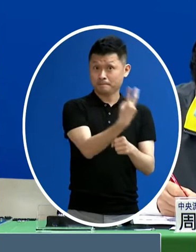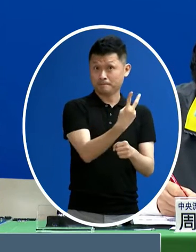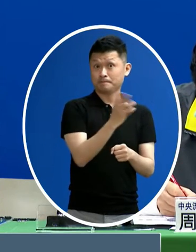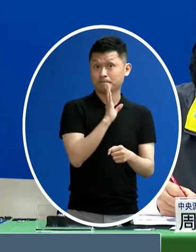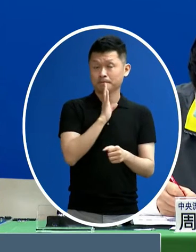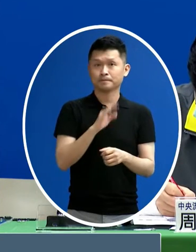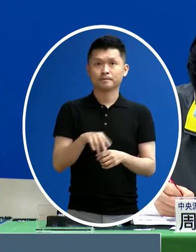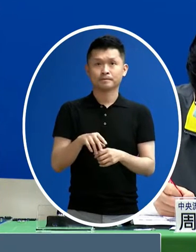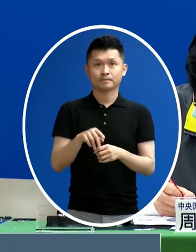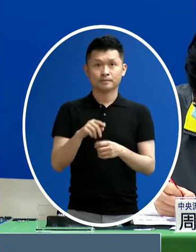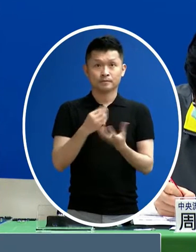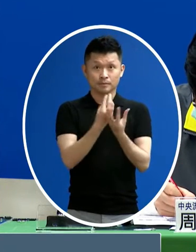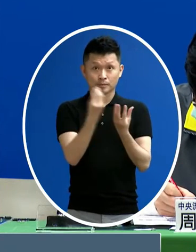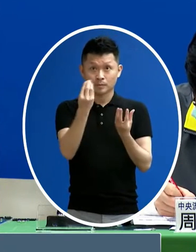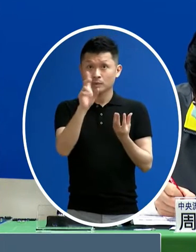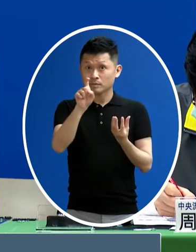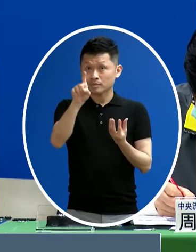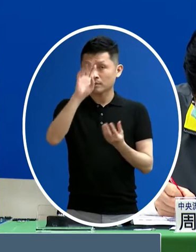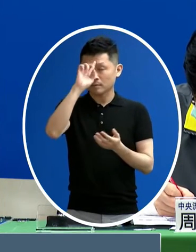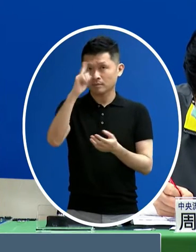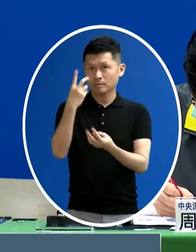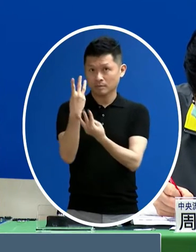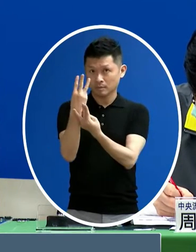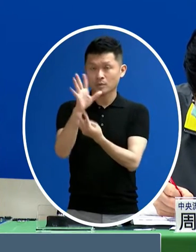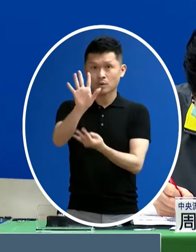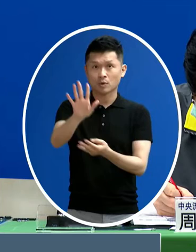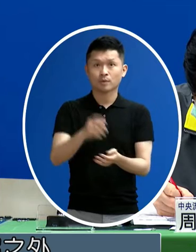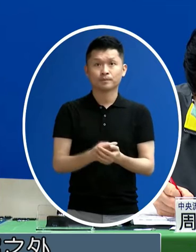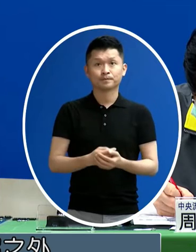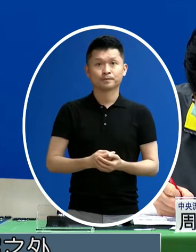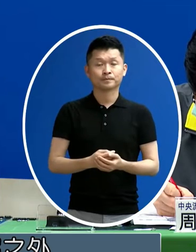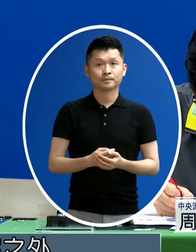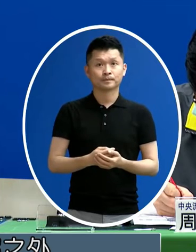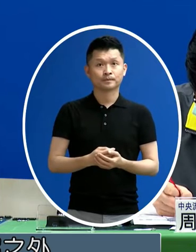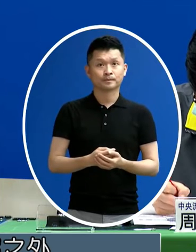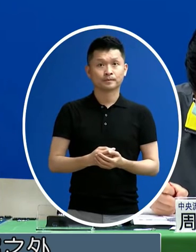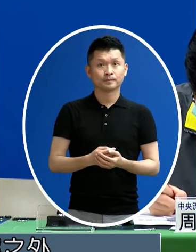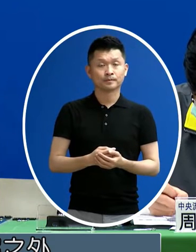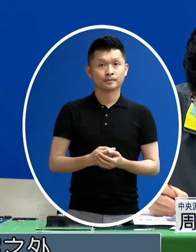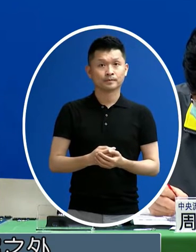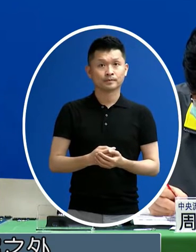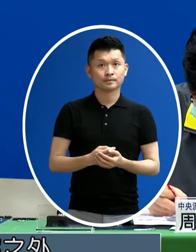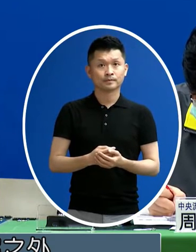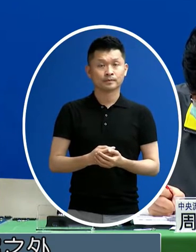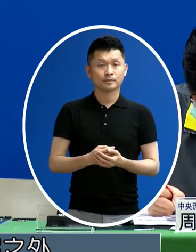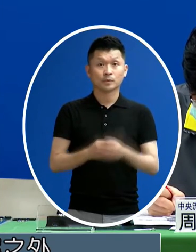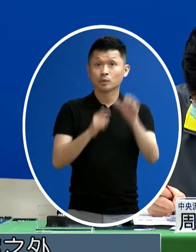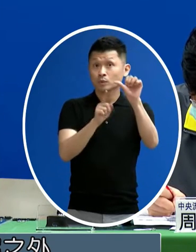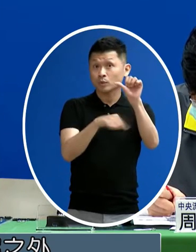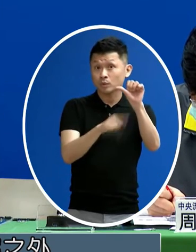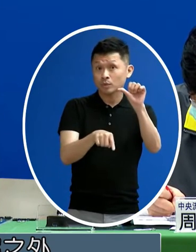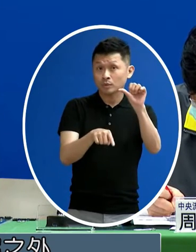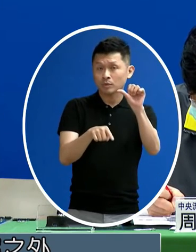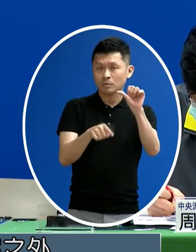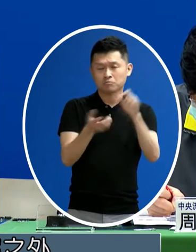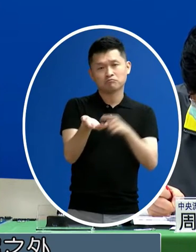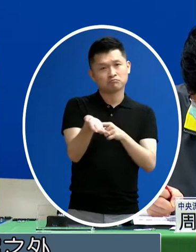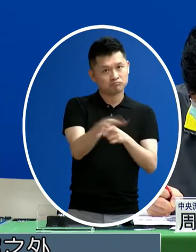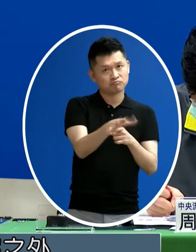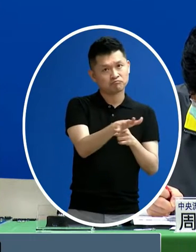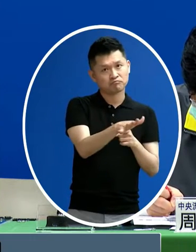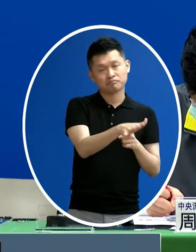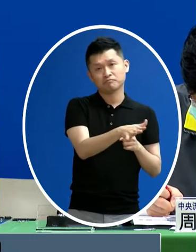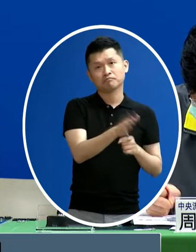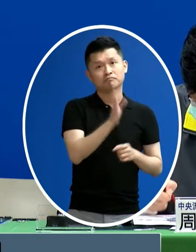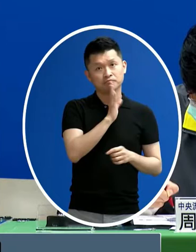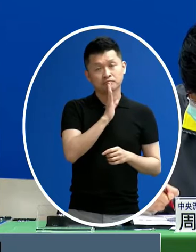那其中11位是脑炎的个案，那这脑炎的个案当中，除了说有5位是不幸死亡的个案之